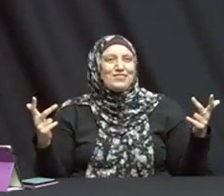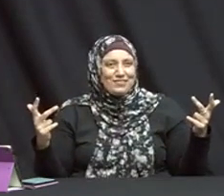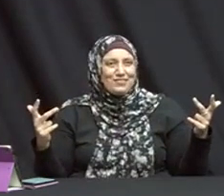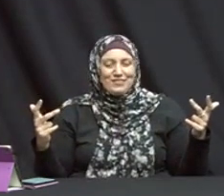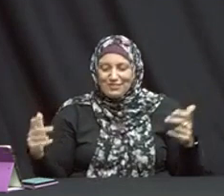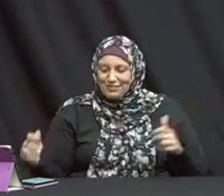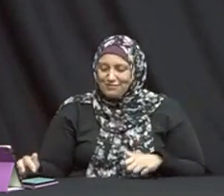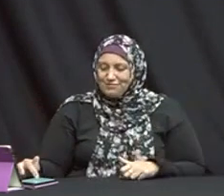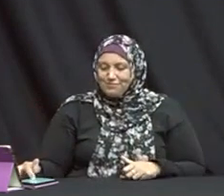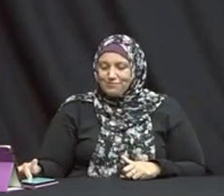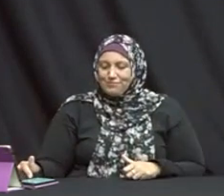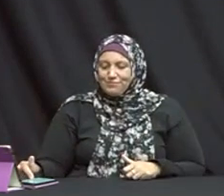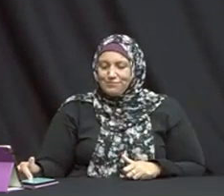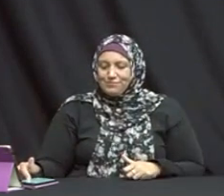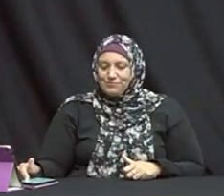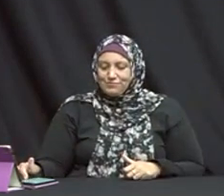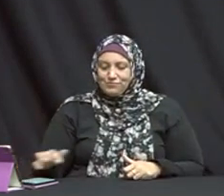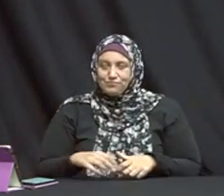جلاها